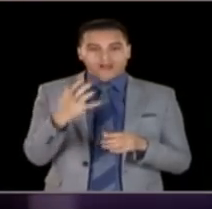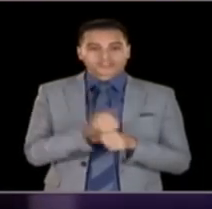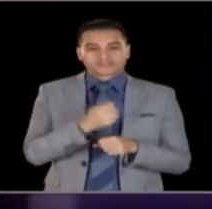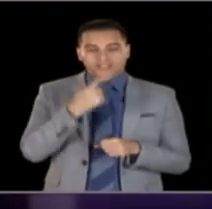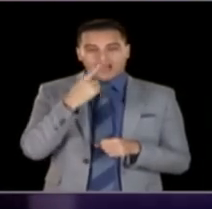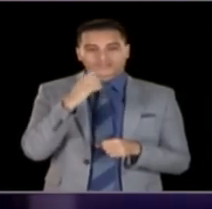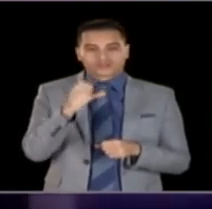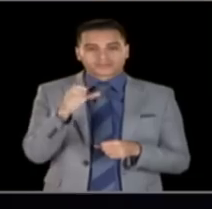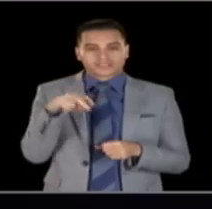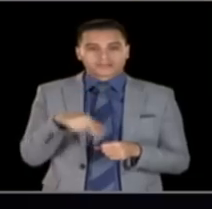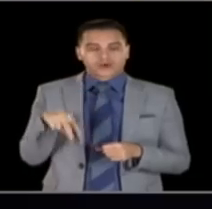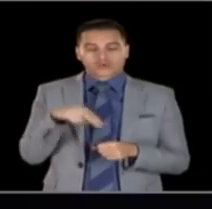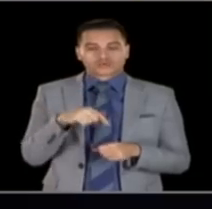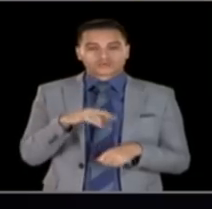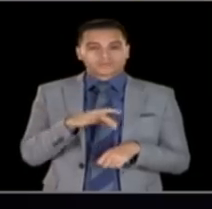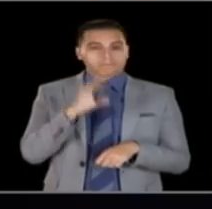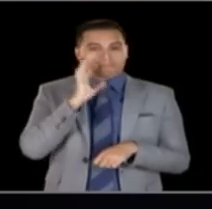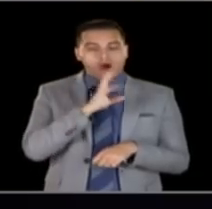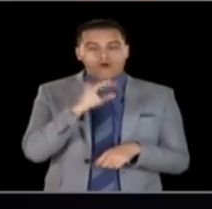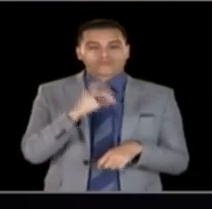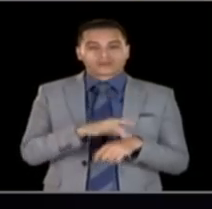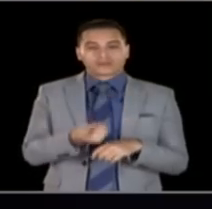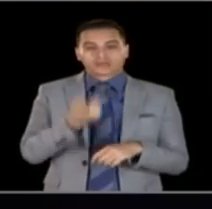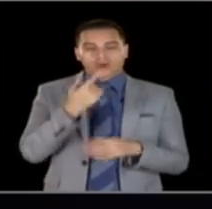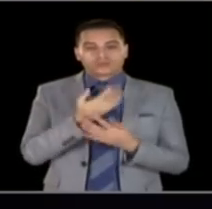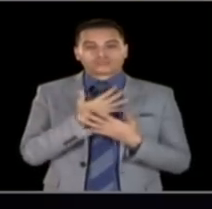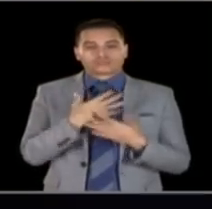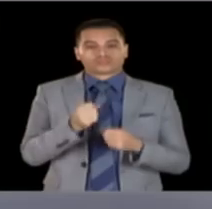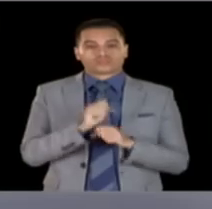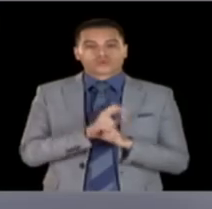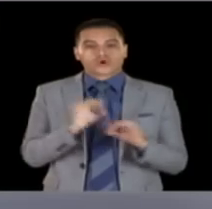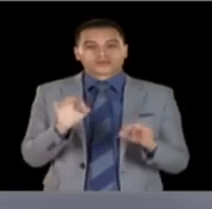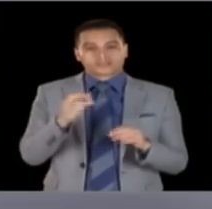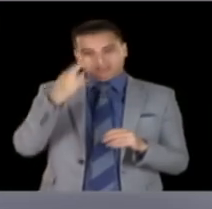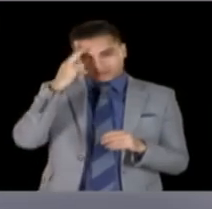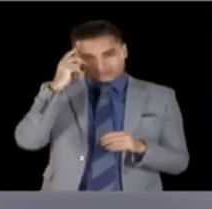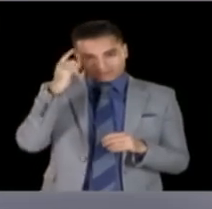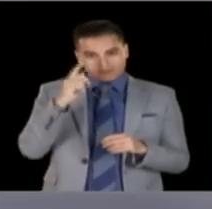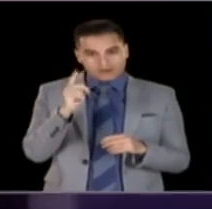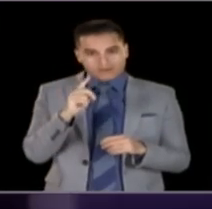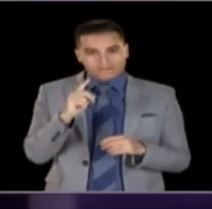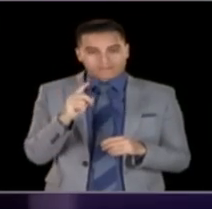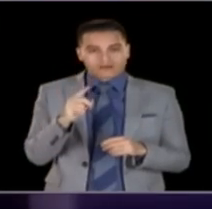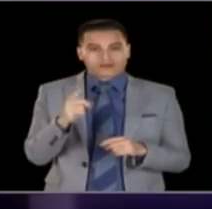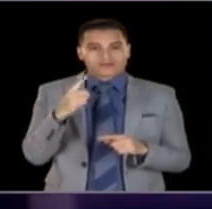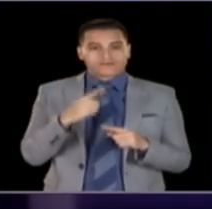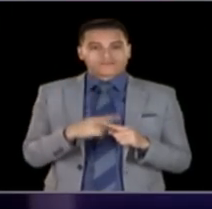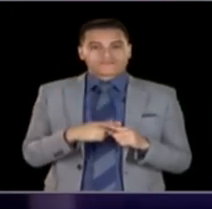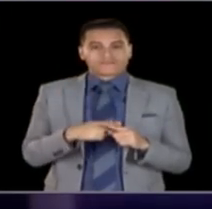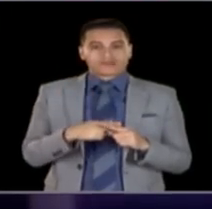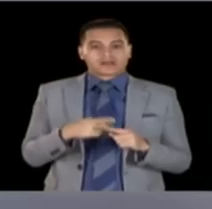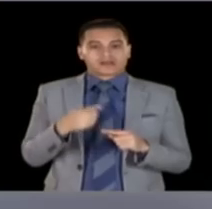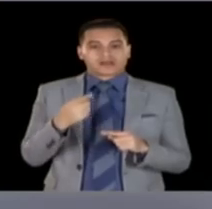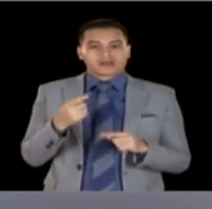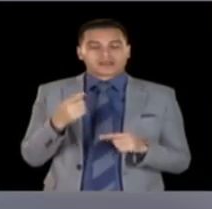عام 1928 ويسمى بالعقار المعجزة، فما هو؟ باستامول. غلط. استقلت أنغولا عن